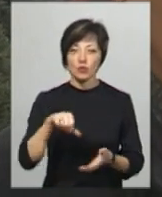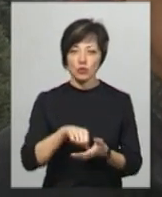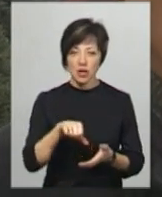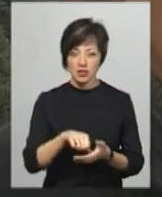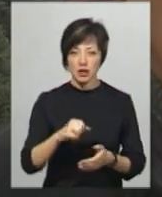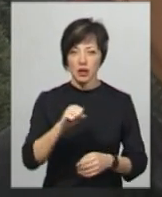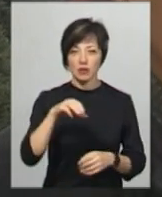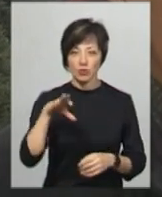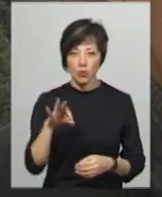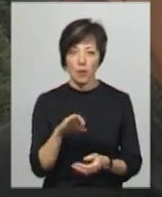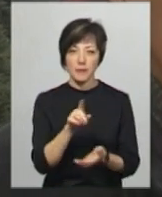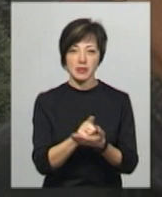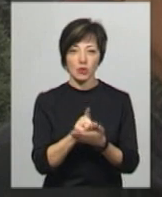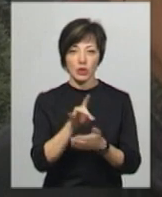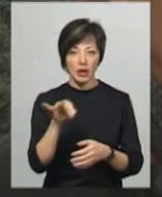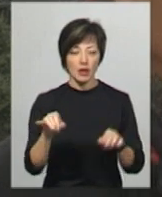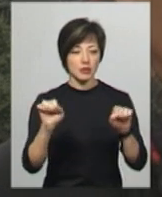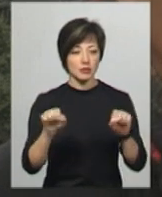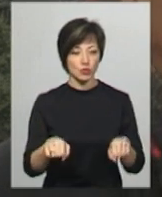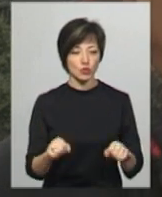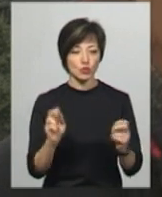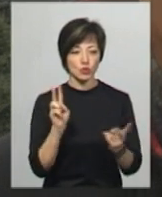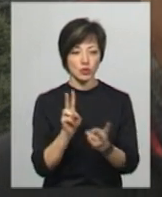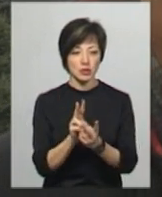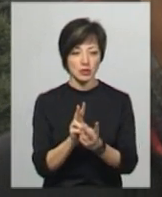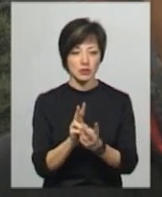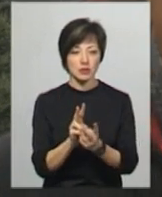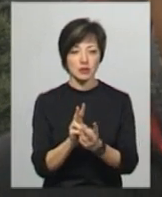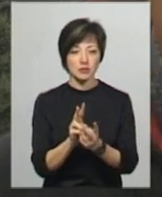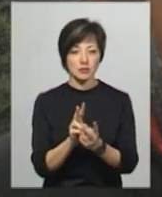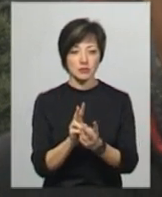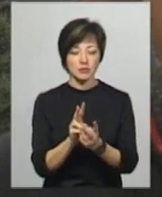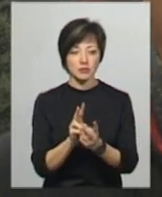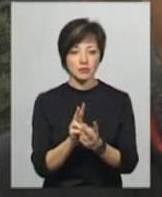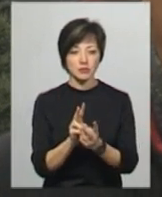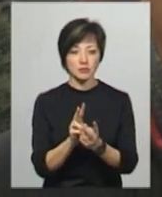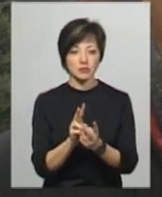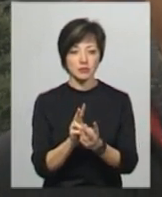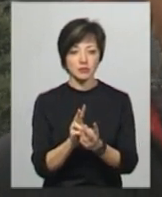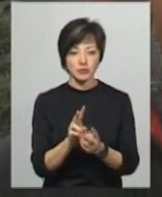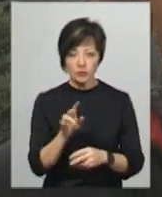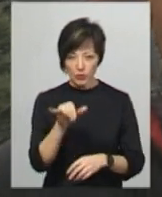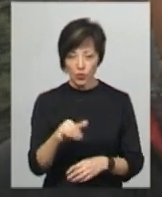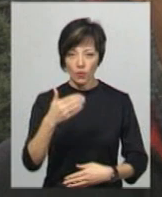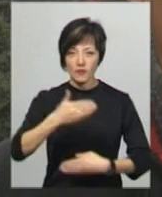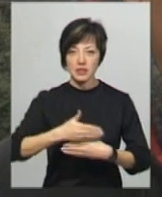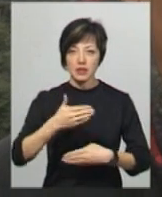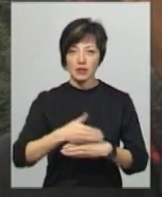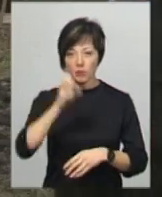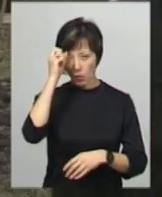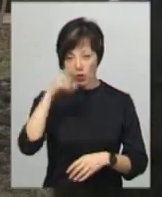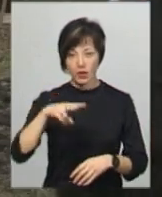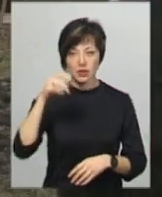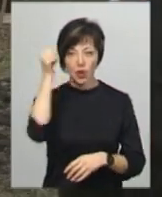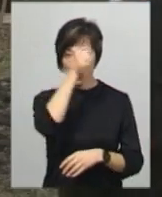АТО, пенсіонери зможуть зустрітися навколо вистави «Прокляті роки» за творами репресованих